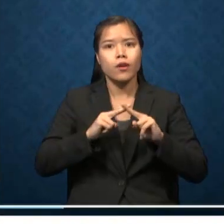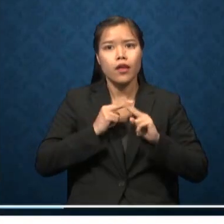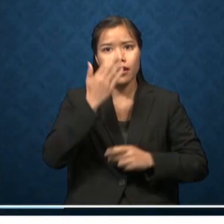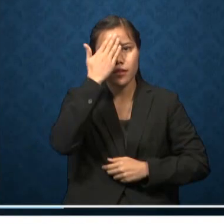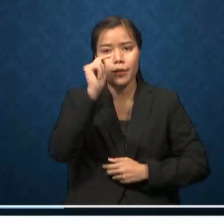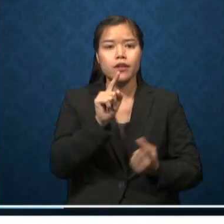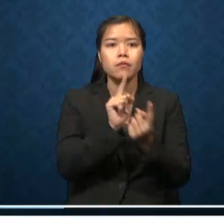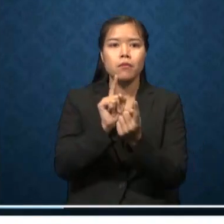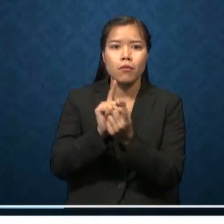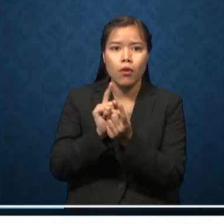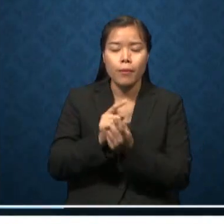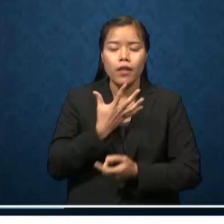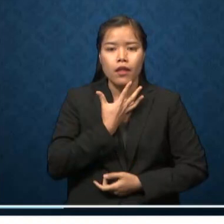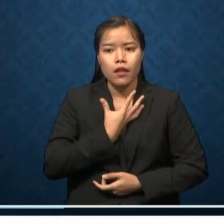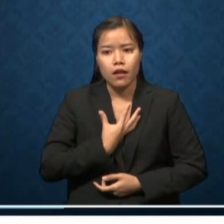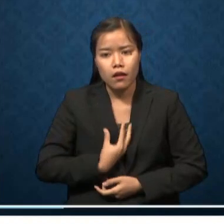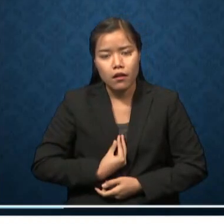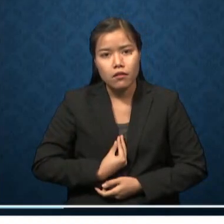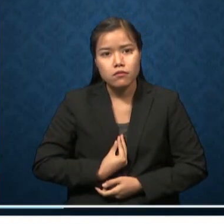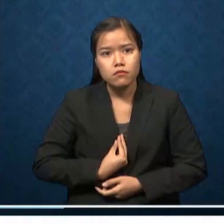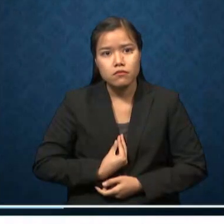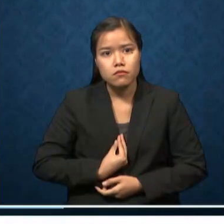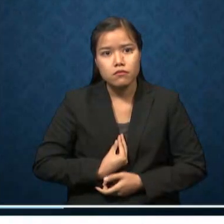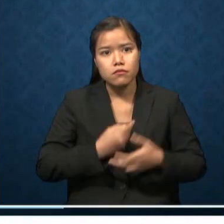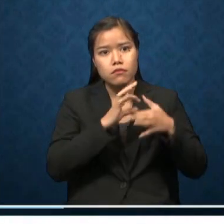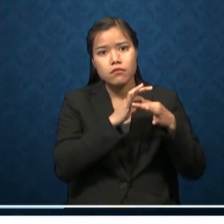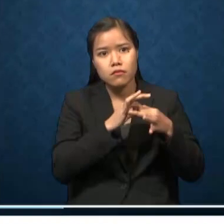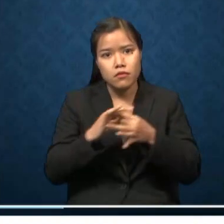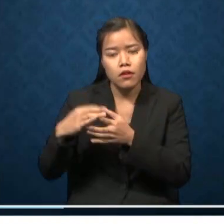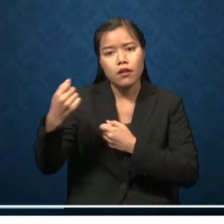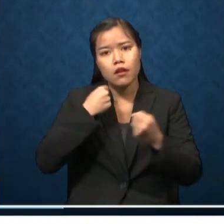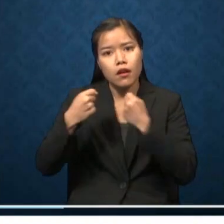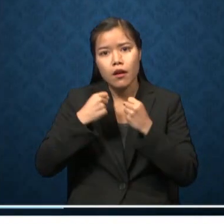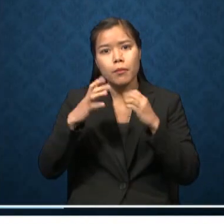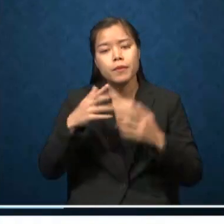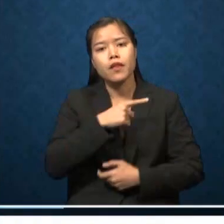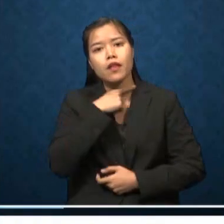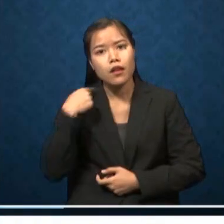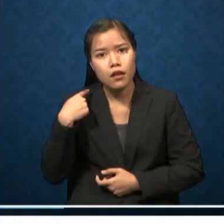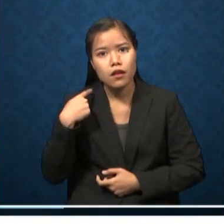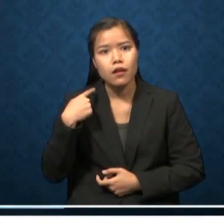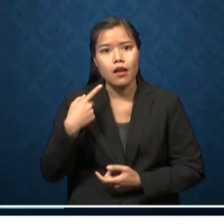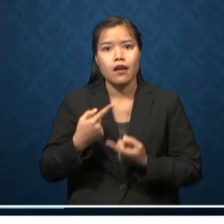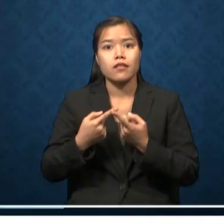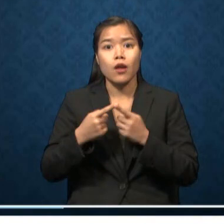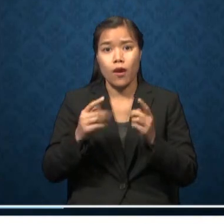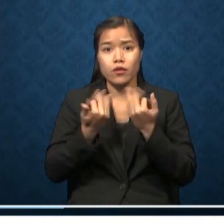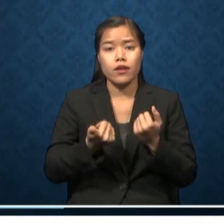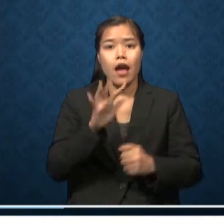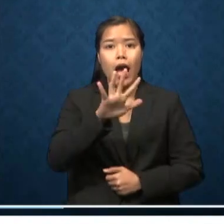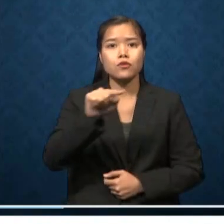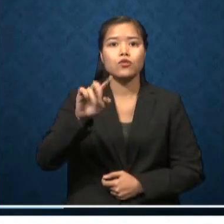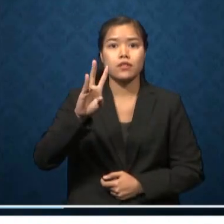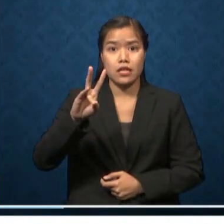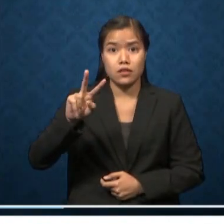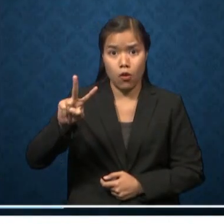พบว่าภาวะซึมเศร้าอาจจะไม่ได้สัมพันธ์กับภาวะการทำร้ายตัวเองหรือค่าตัวตายตอนนี้อยู่ที่ประมาณ 5.72ก็ยัง